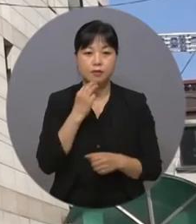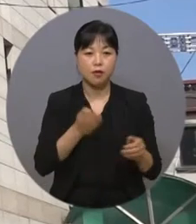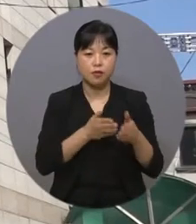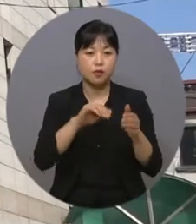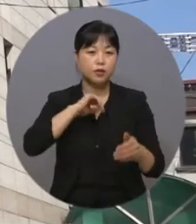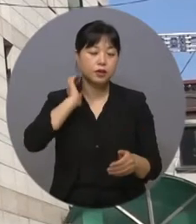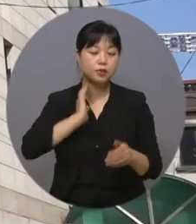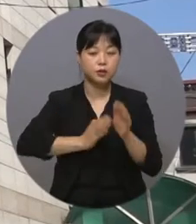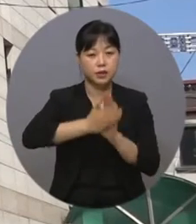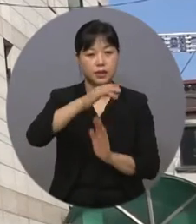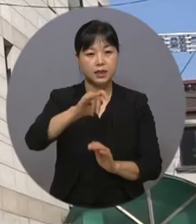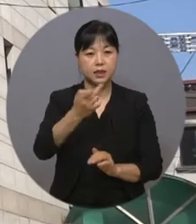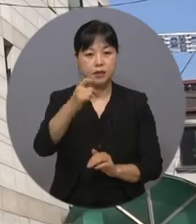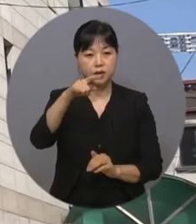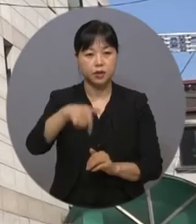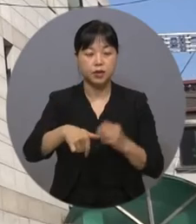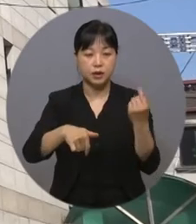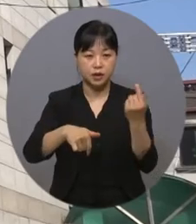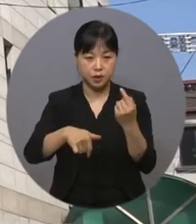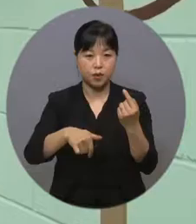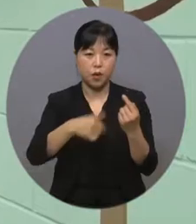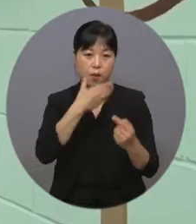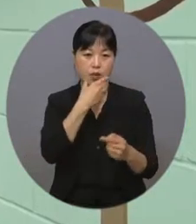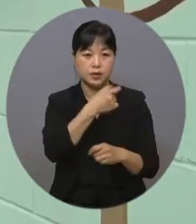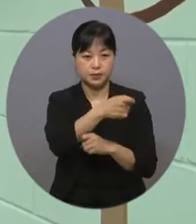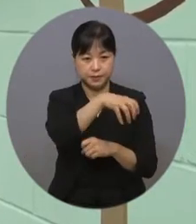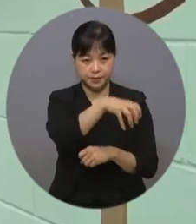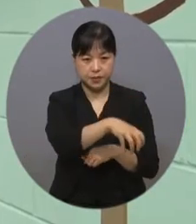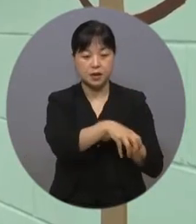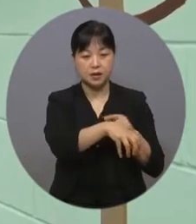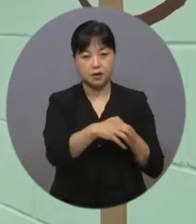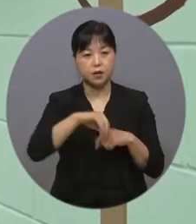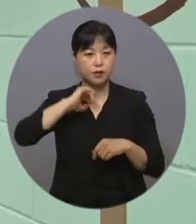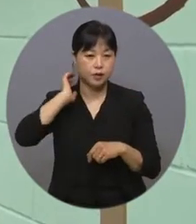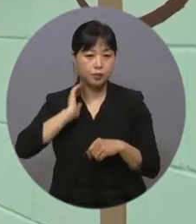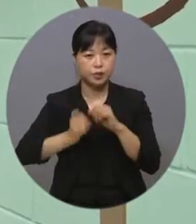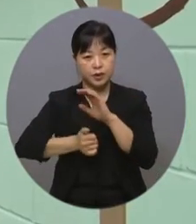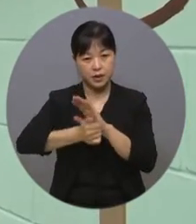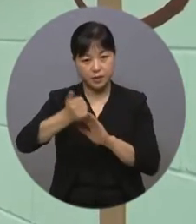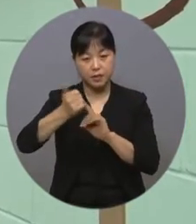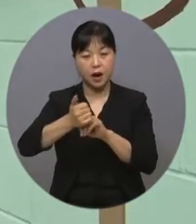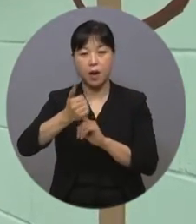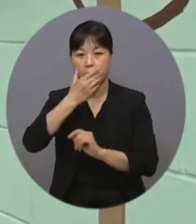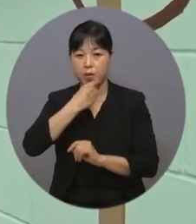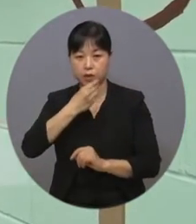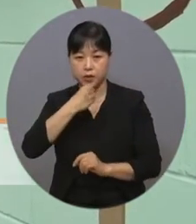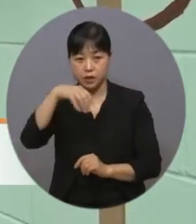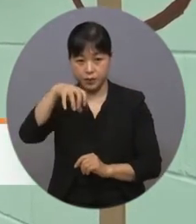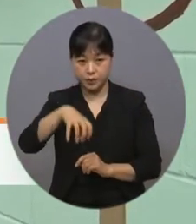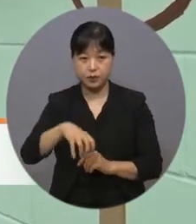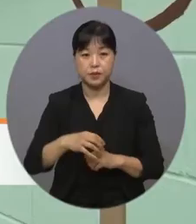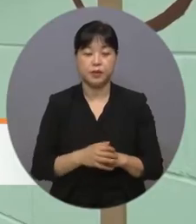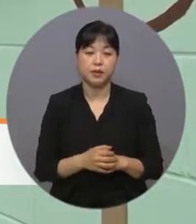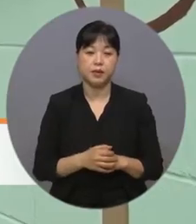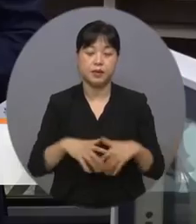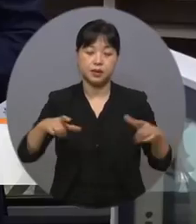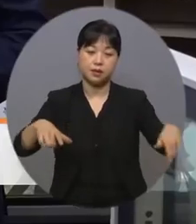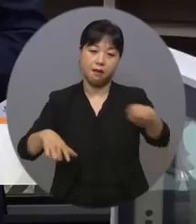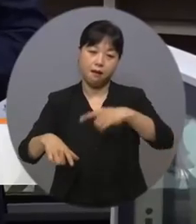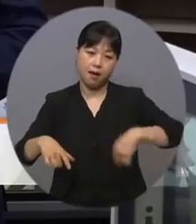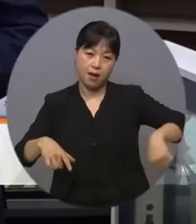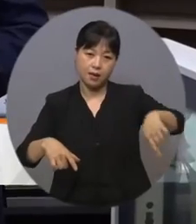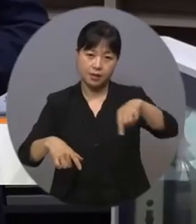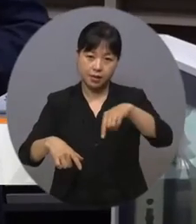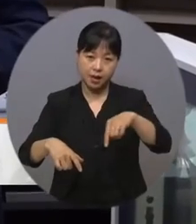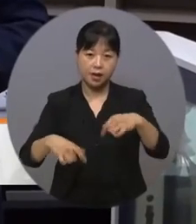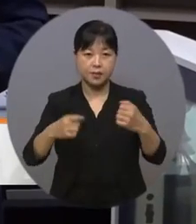의정부시 신곡일동 행정복지센터와 의정부시 희망회복지원센터는 지난 9일 관내 저소득 취약계층 복지 지원을